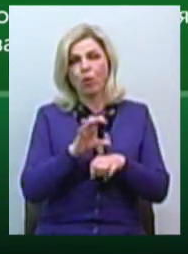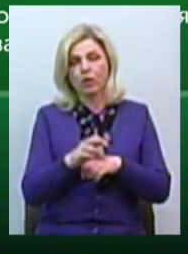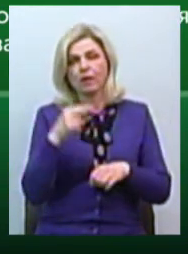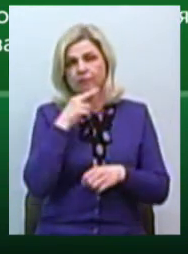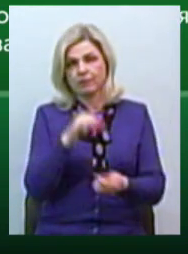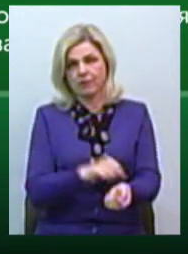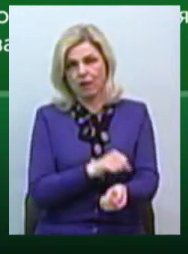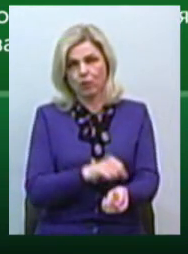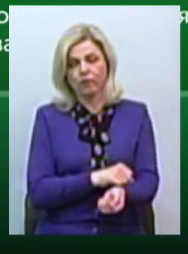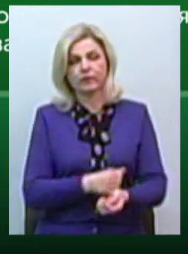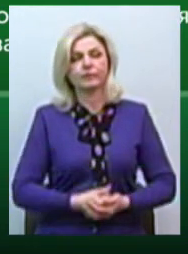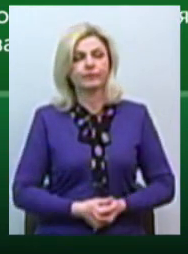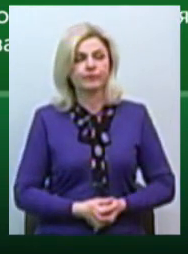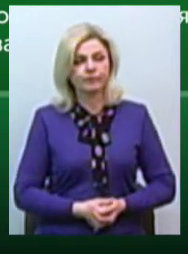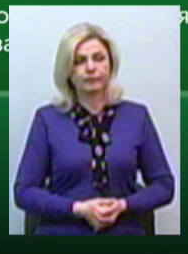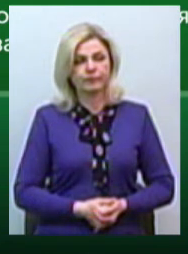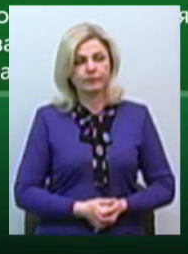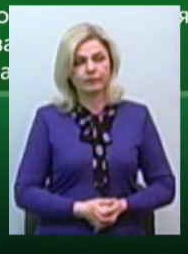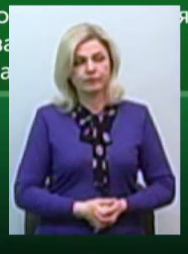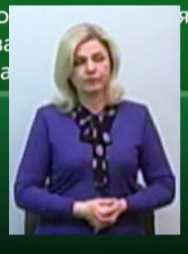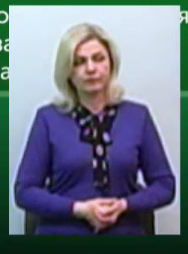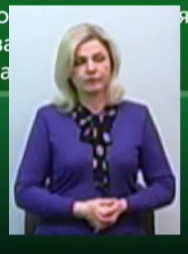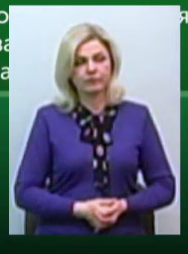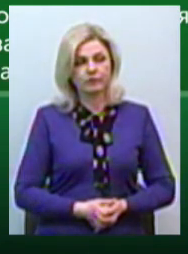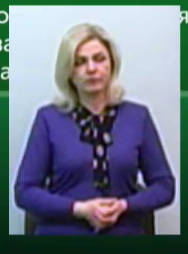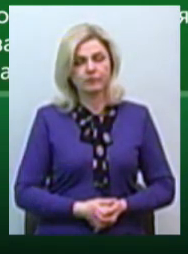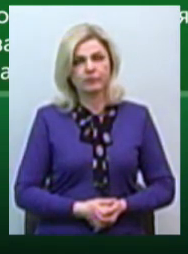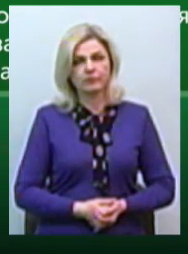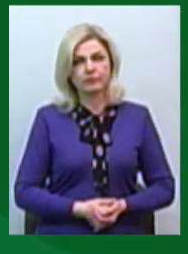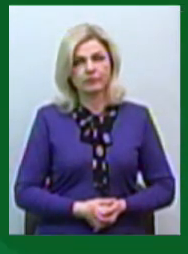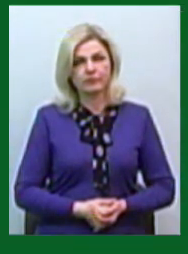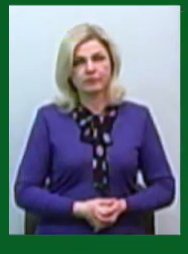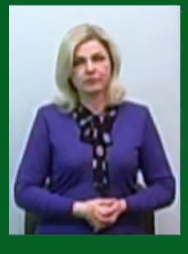засобів, психотропних речовин або їх аналогів. Триває слідство.